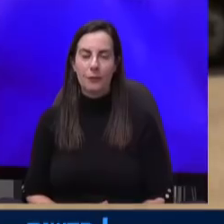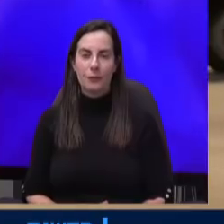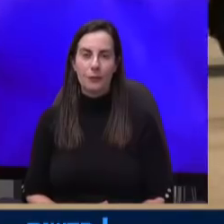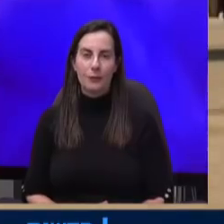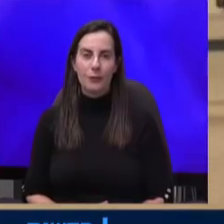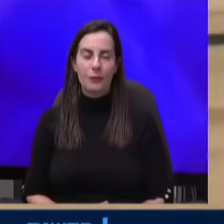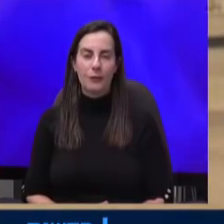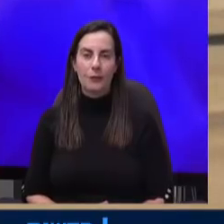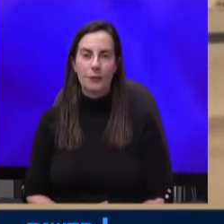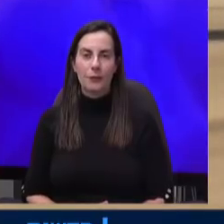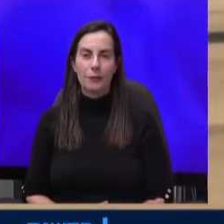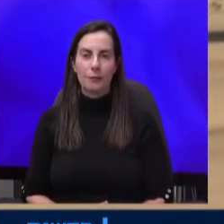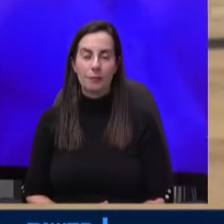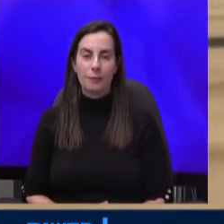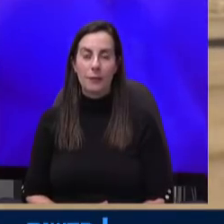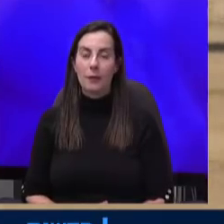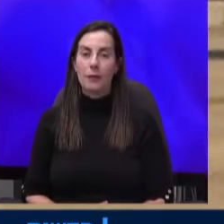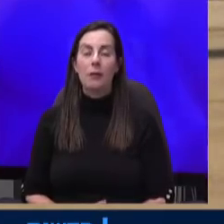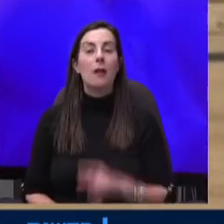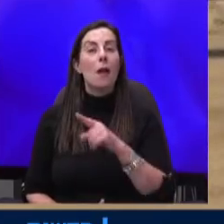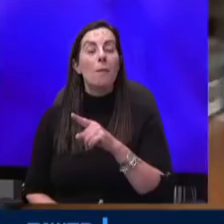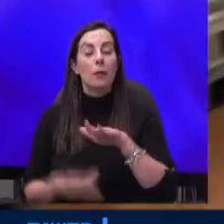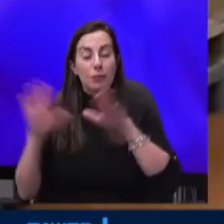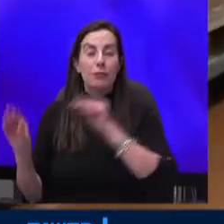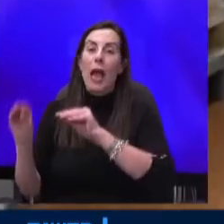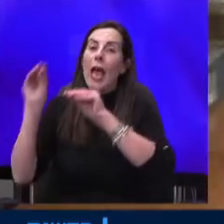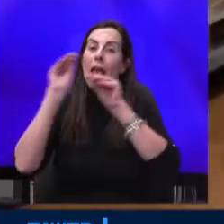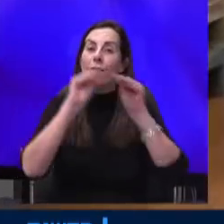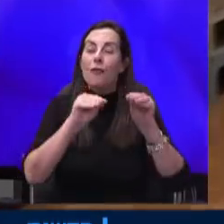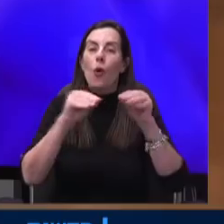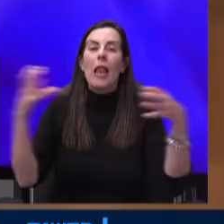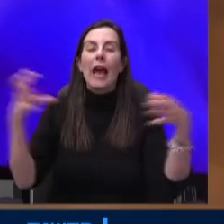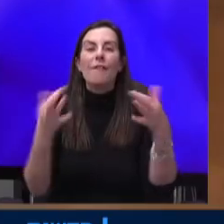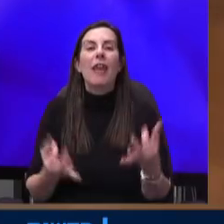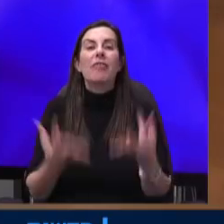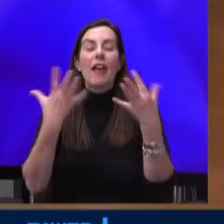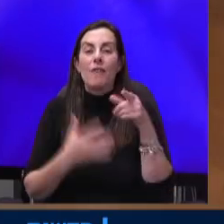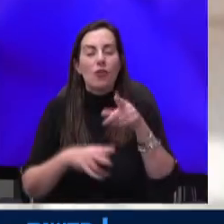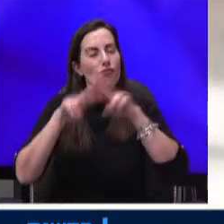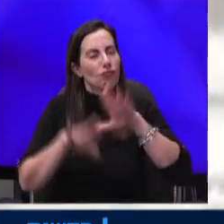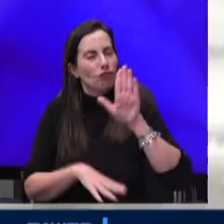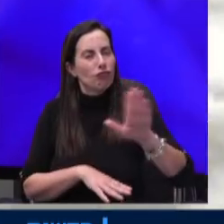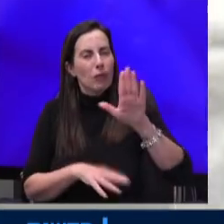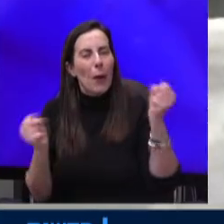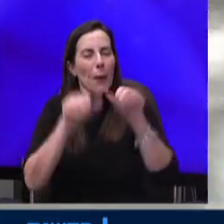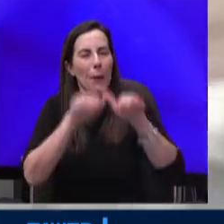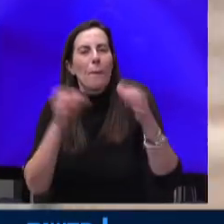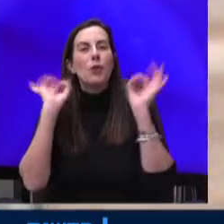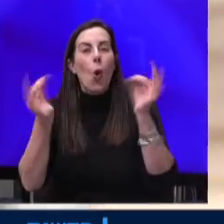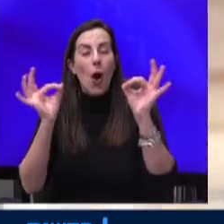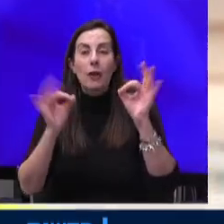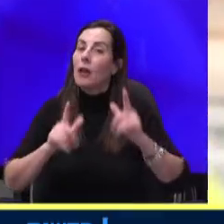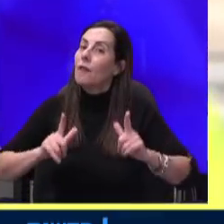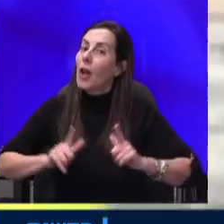מנמל התעופה עברו החיסונים למרכז הלוגיסטי של חברת טבע בשוהם. שם ישמרו במקפיאים יהודיים וימתינו לאישור המיוחל של